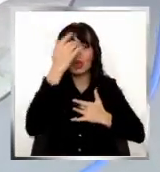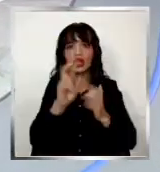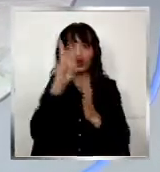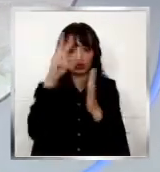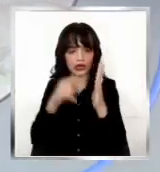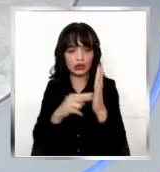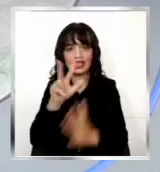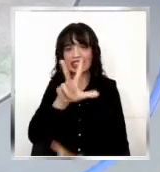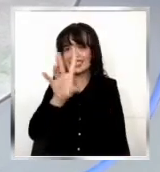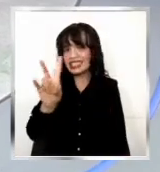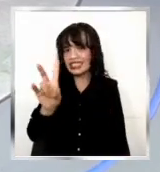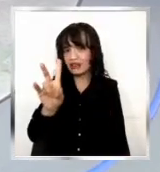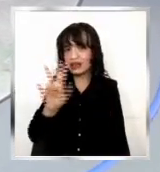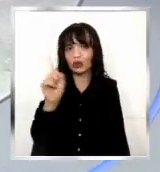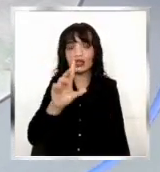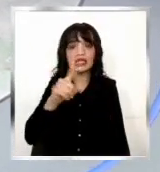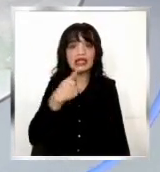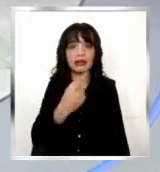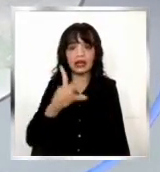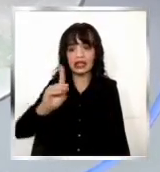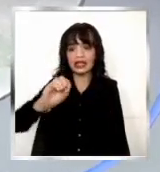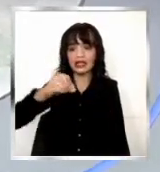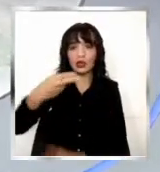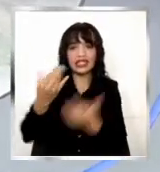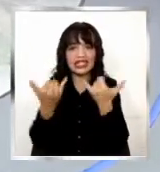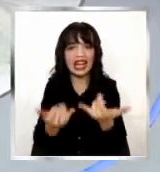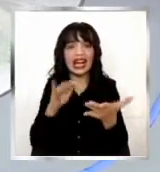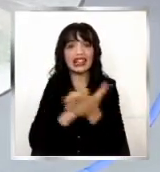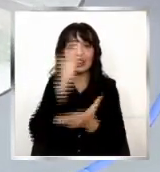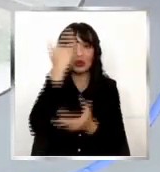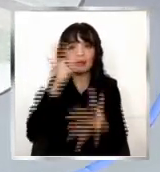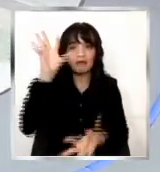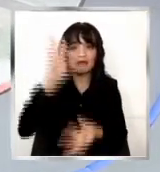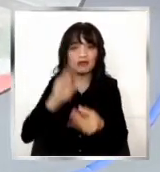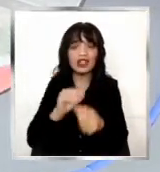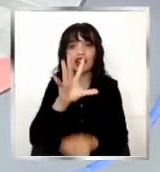naitala ng DOH ngayong araw, kaya umabot na sa